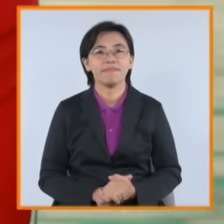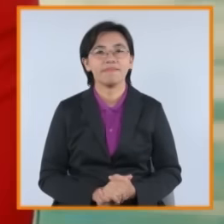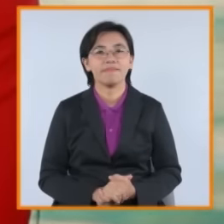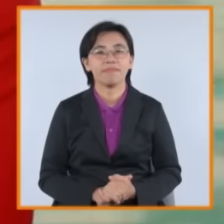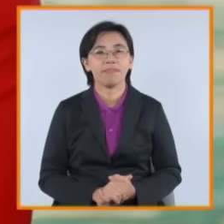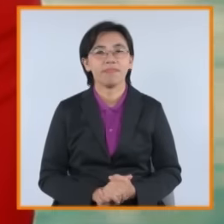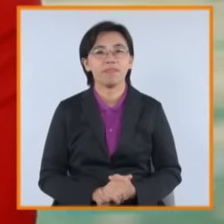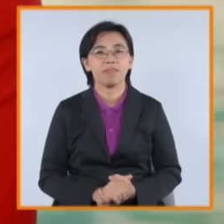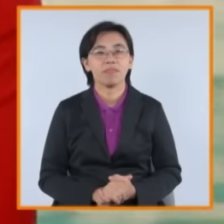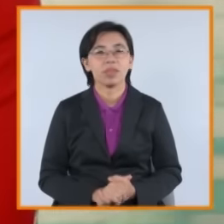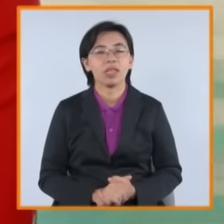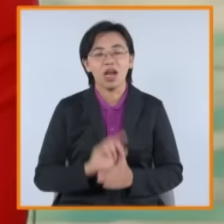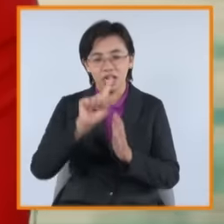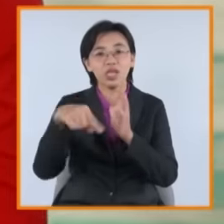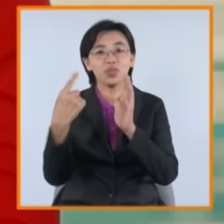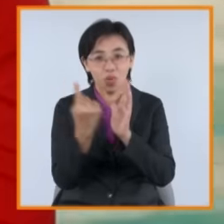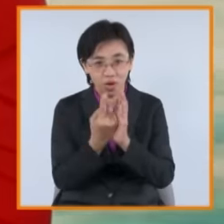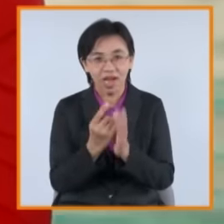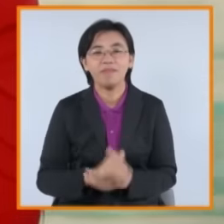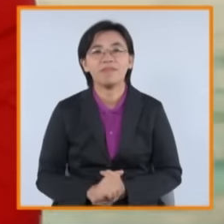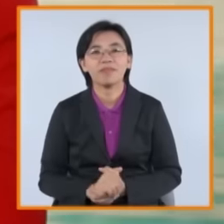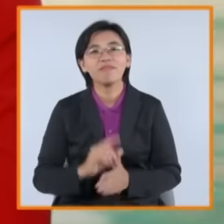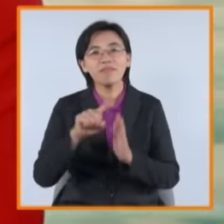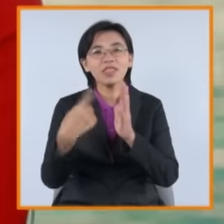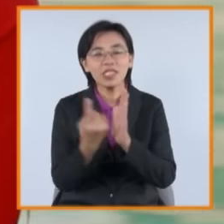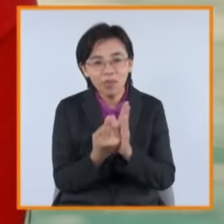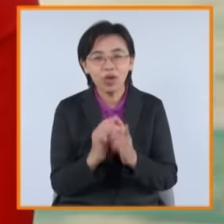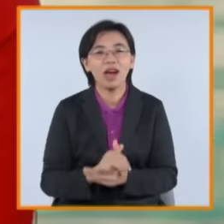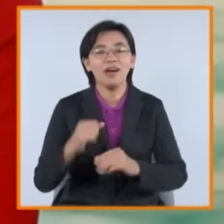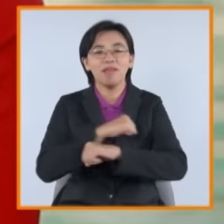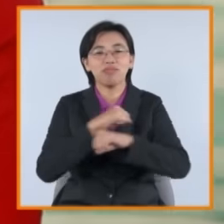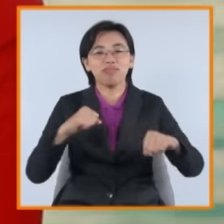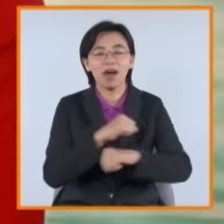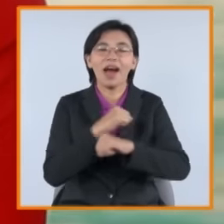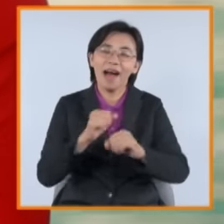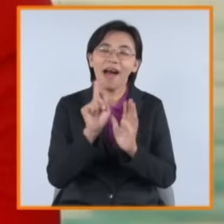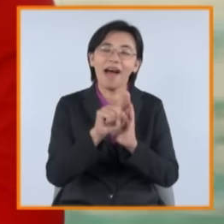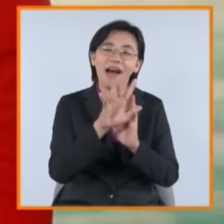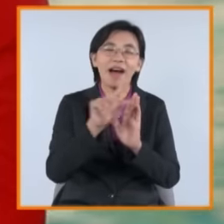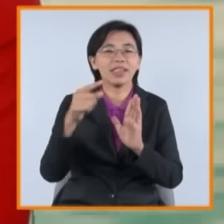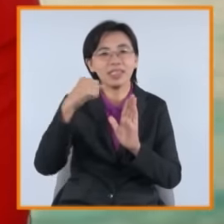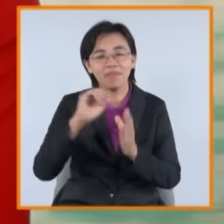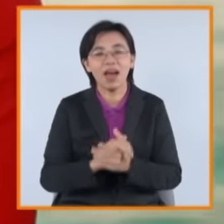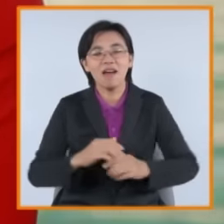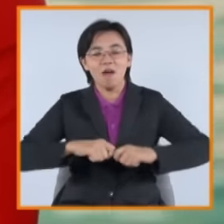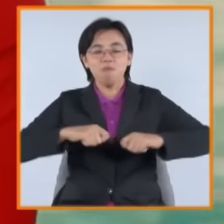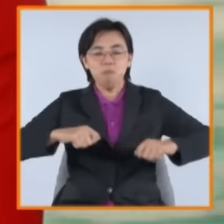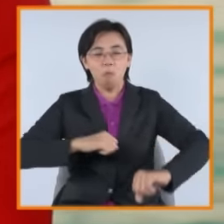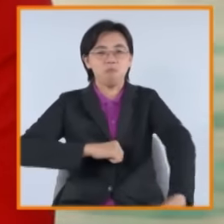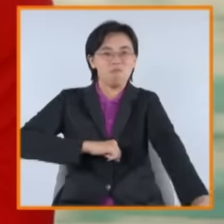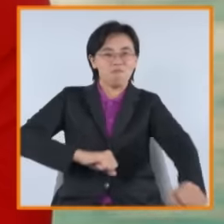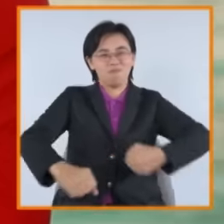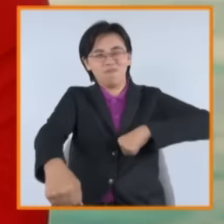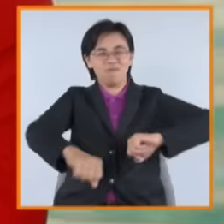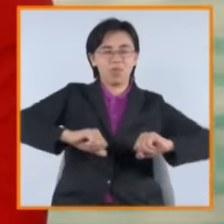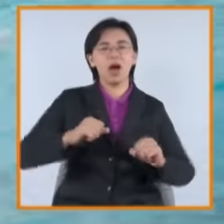จะรวมทั้งหมดชั่วโมงหนึ่งนะคะก็จะแบ่งเป็นการวอร์มอัพ 5-10 นาทีดังนั้นก็มายืดเหยียดกล้ามเนื้อ